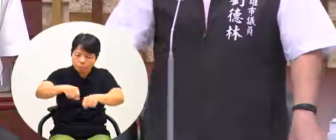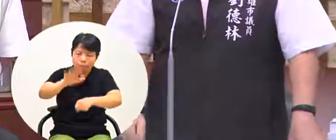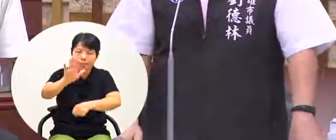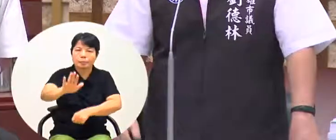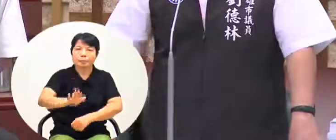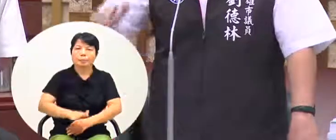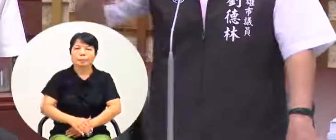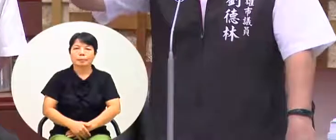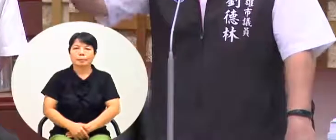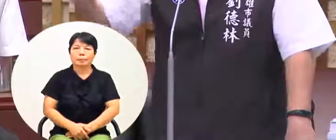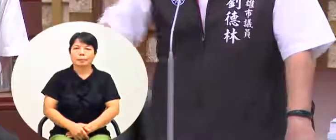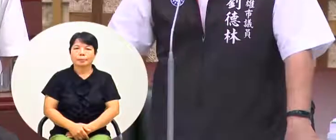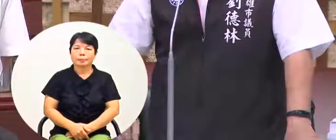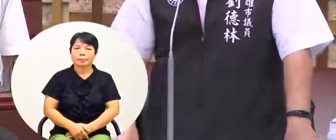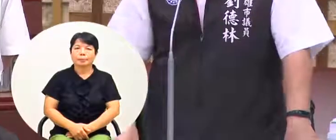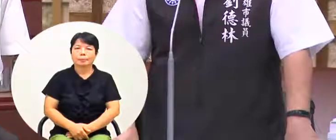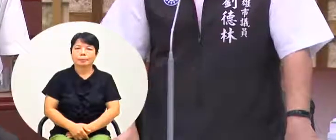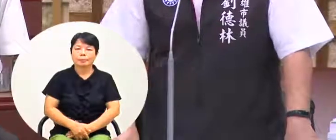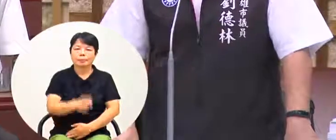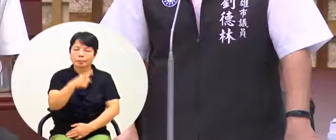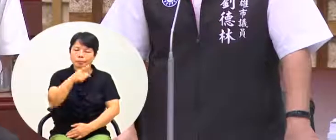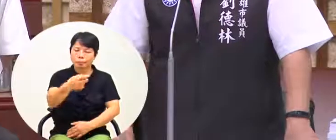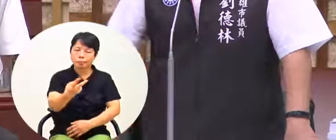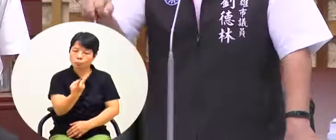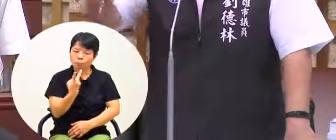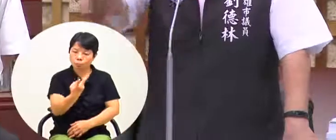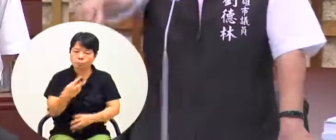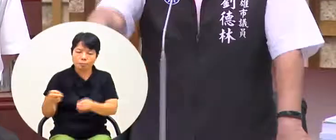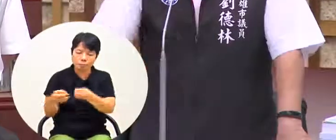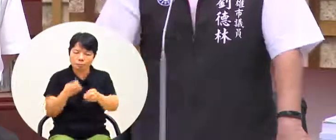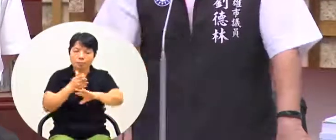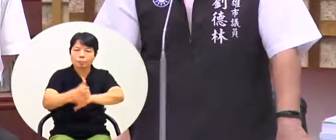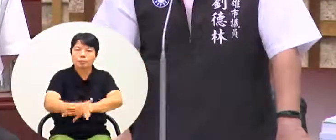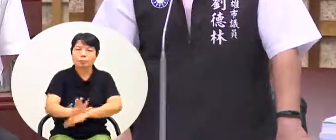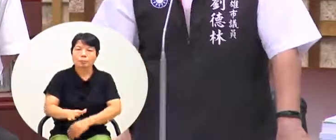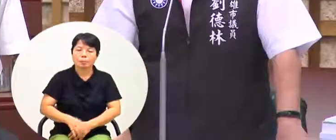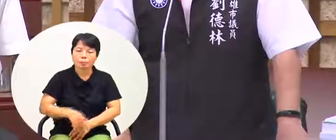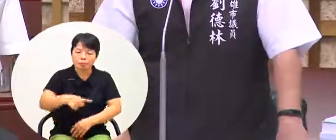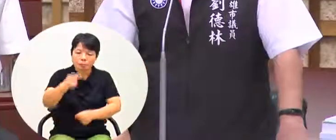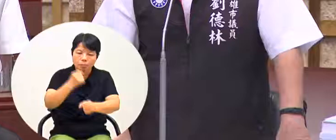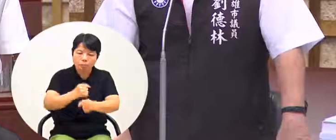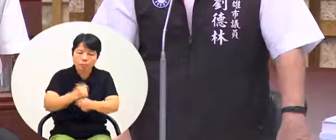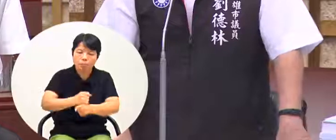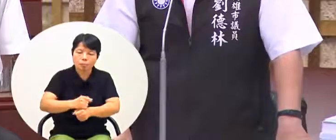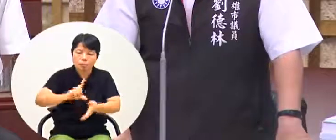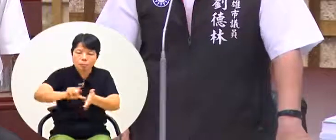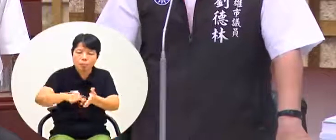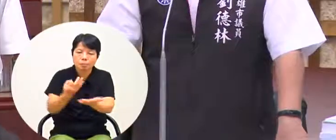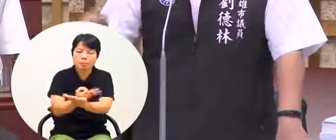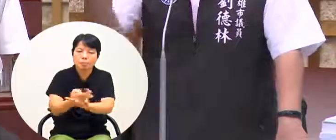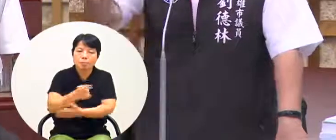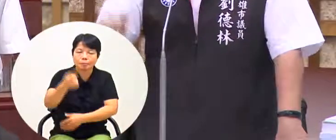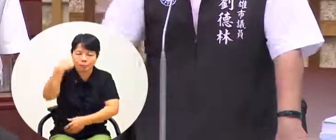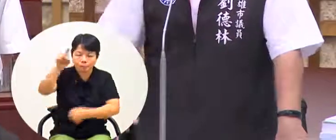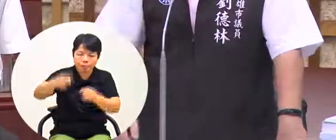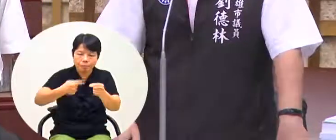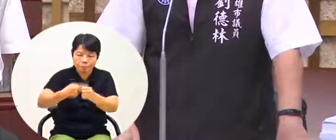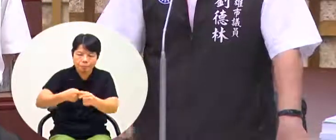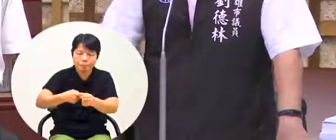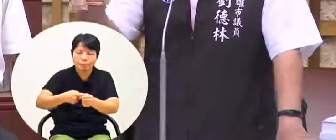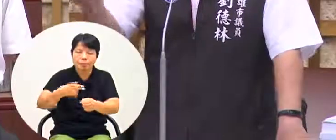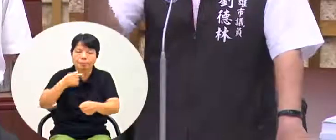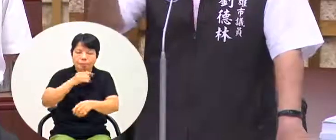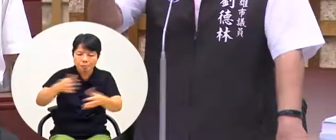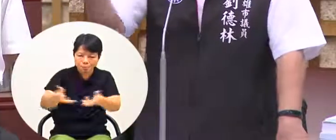跟我商量说，因为在执行上面可能时间上来不及要。按照明年，那我也同意，我希望把这个建